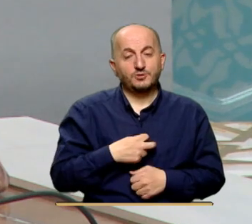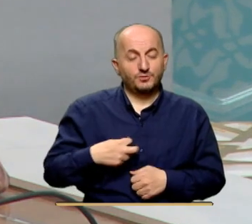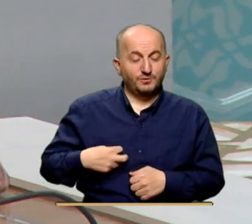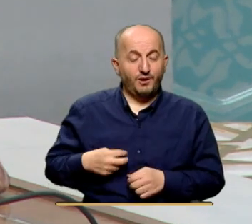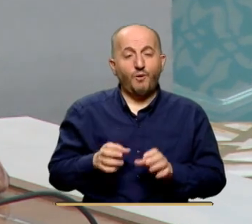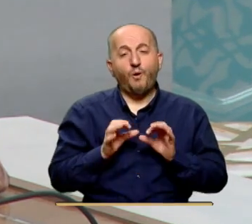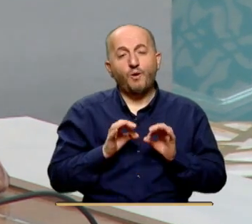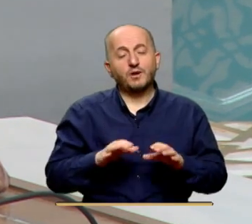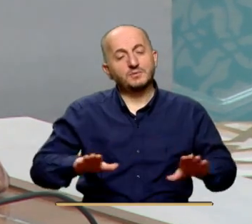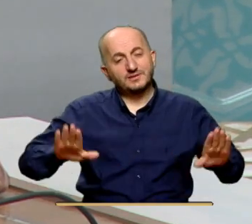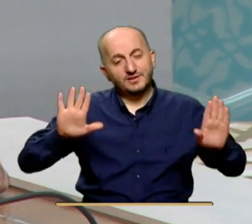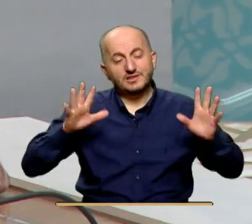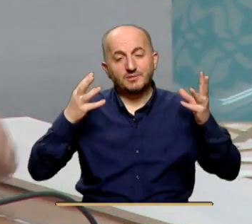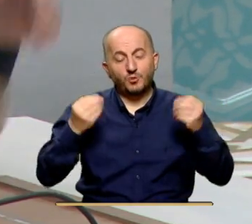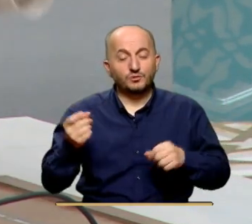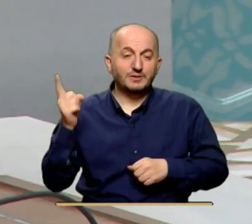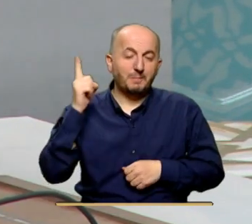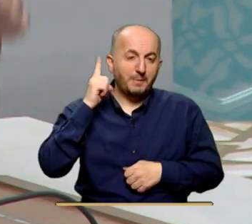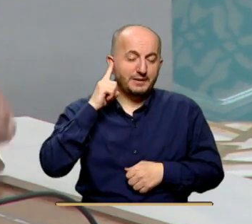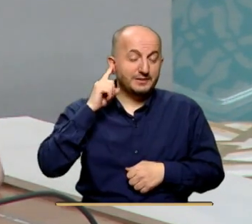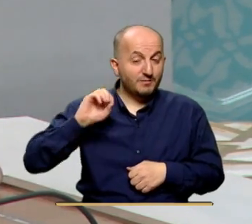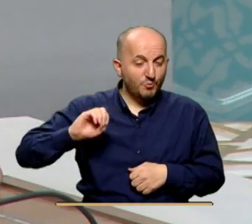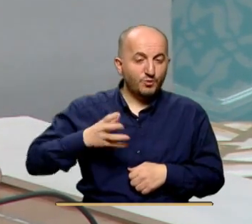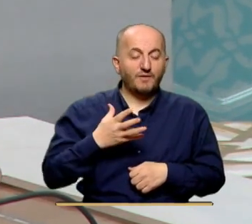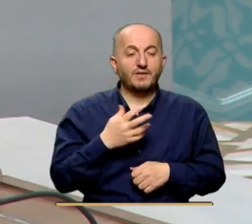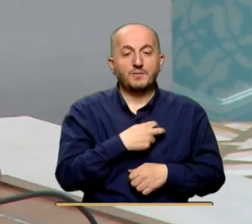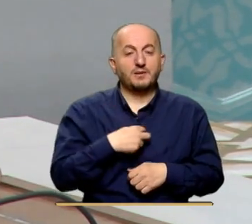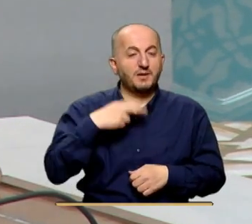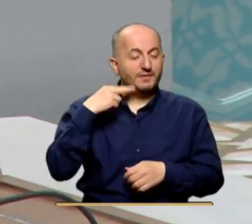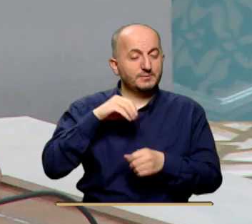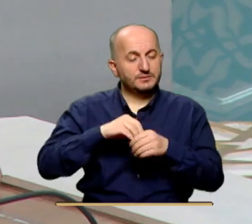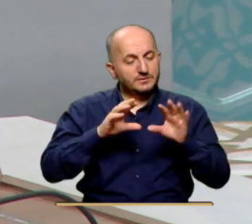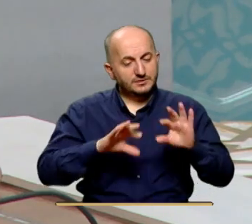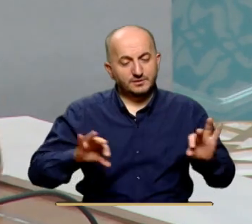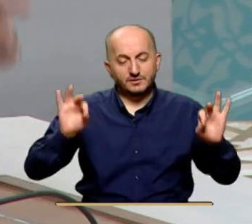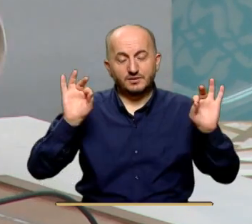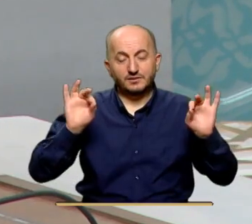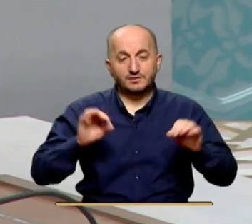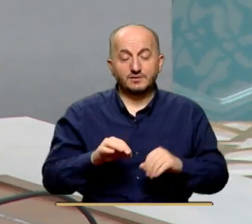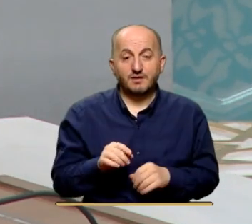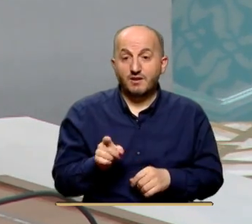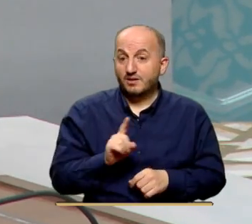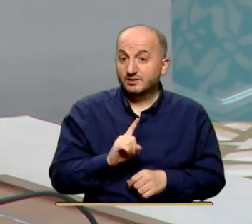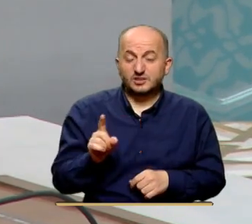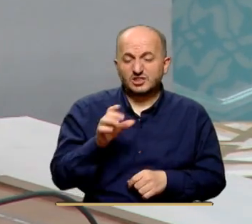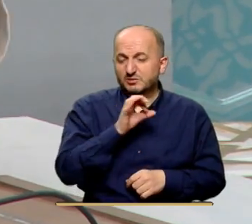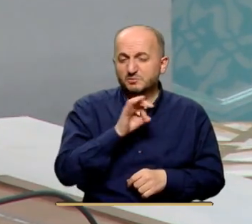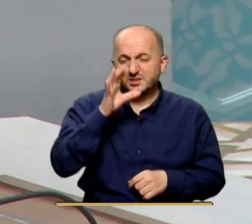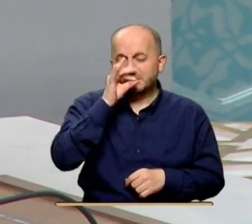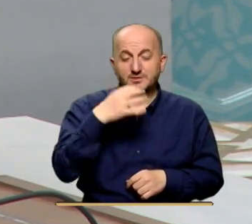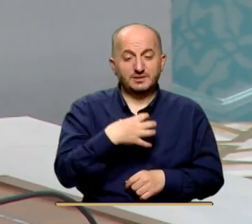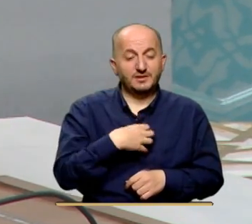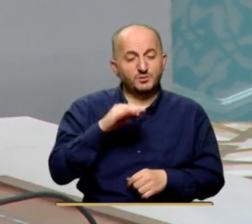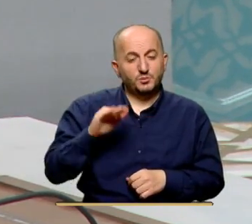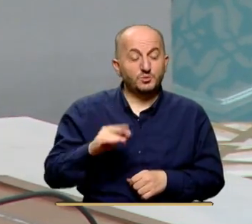Resulullah'a öyle bir teslim oldu ki Medine-i Münevvere'yi Efendimiz'e hazırladı. Asla hiçbir kimse kendini küçük